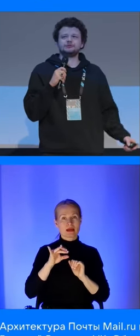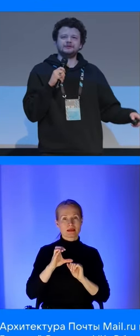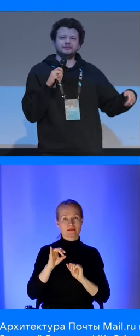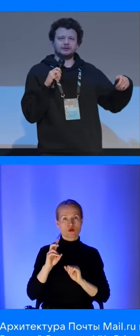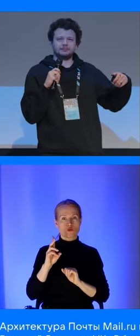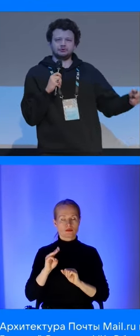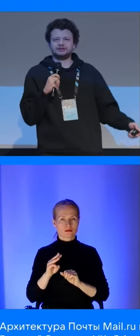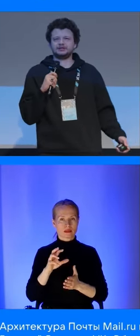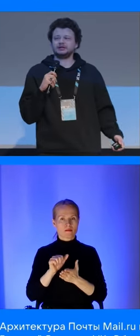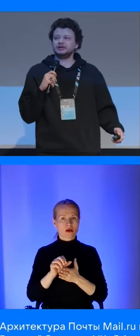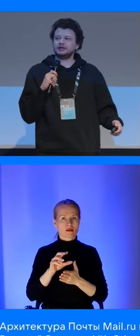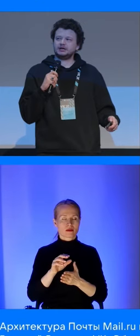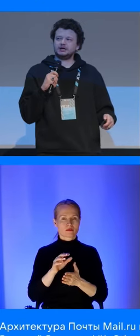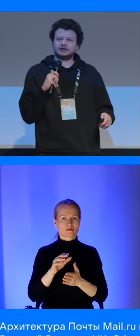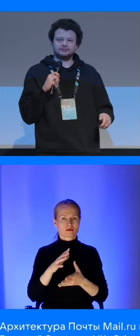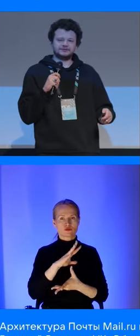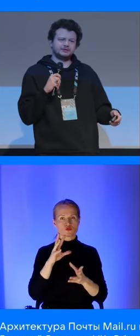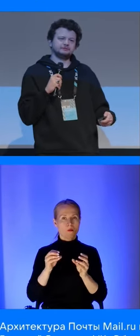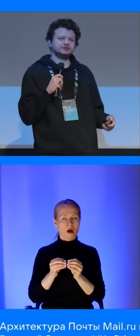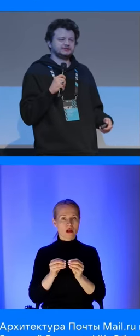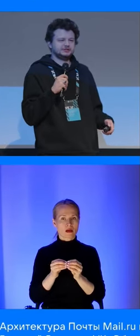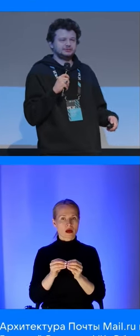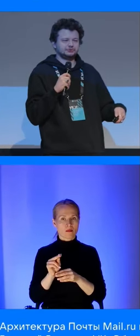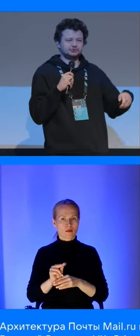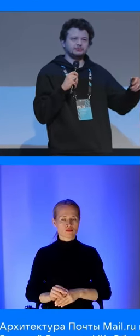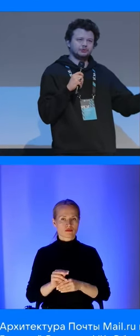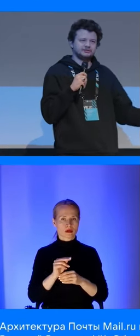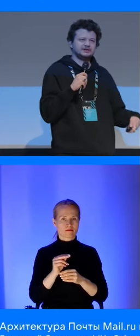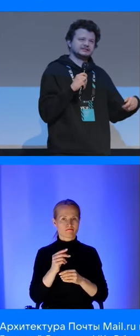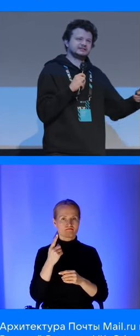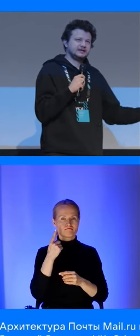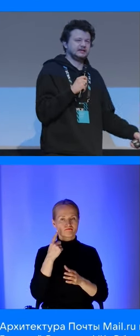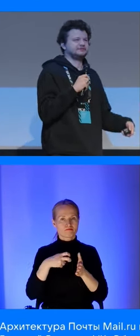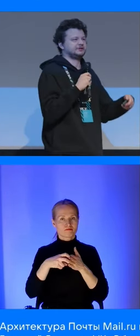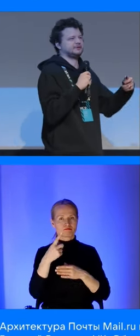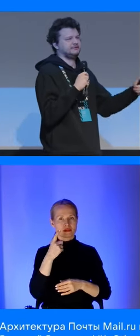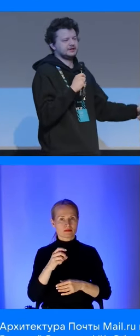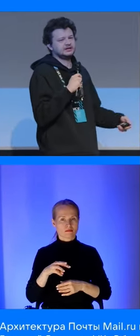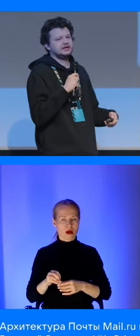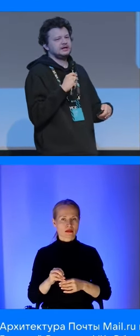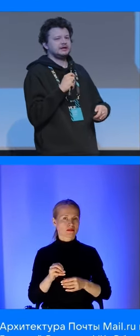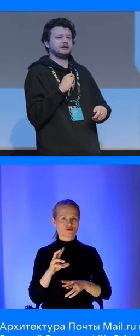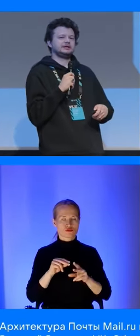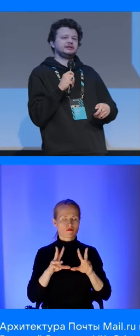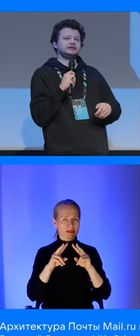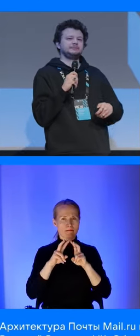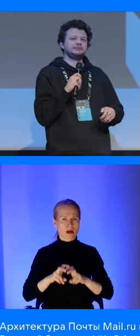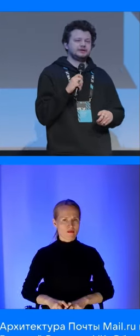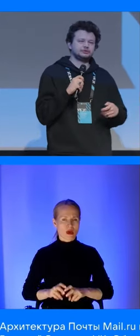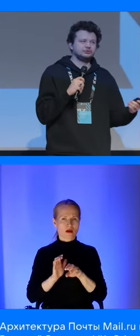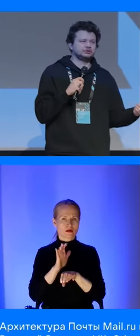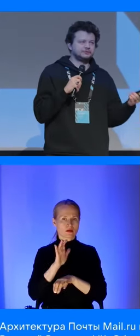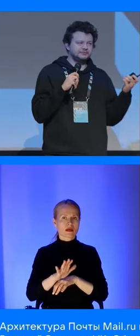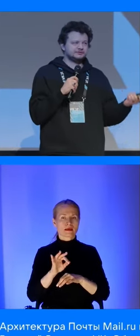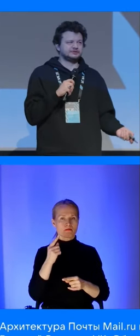суммарно все время обработки письма внутри этой системы с учетом роутинга, ACL, всех проверок и